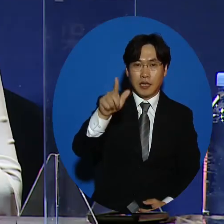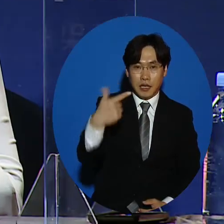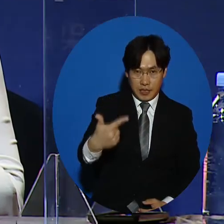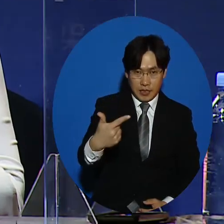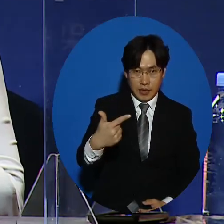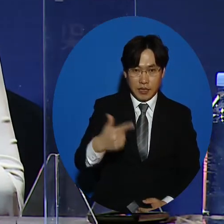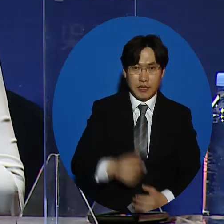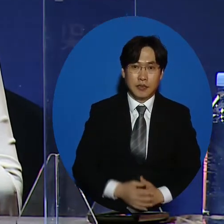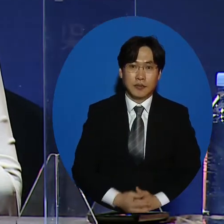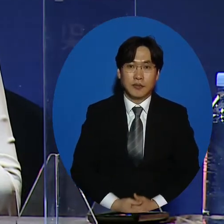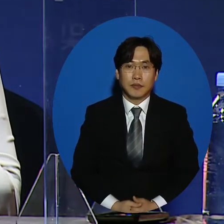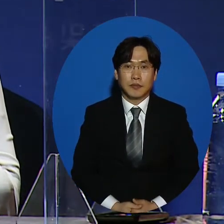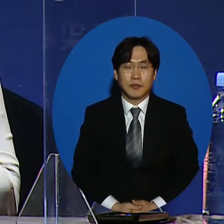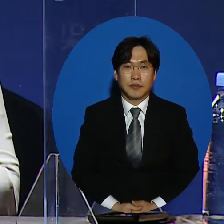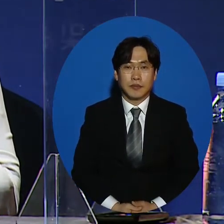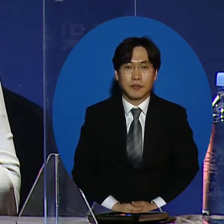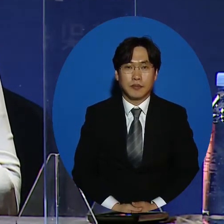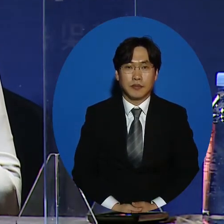부탁드리겠습니다.